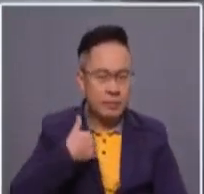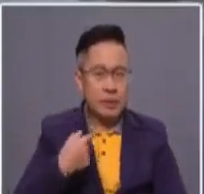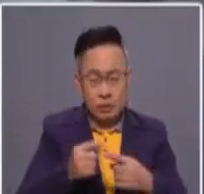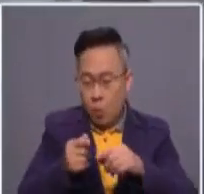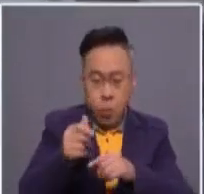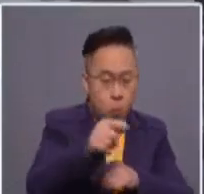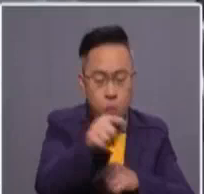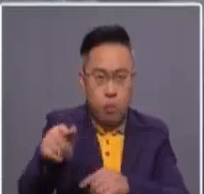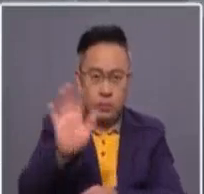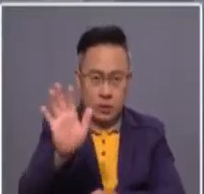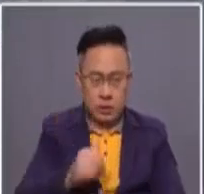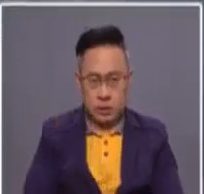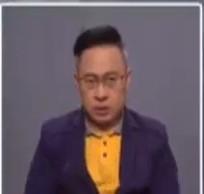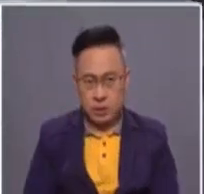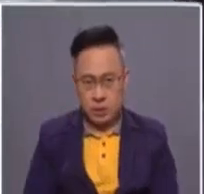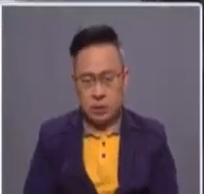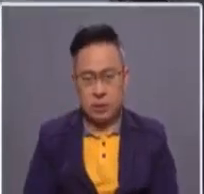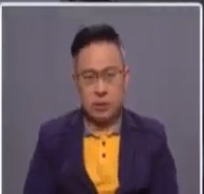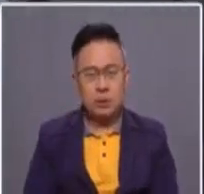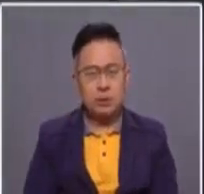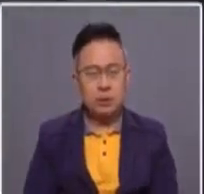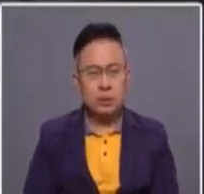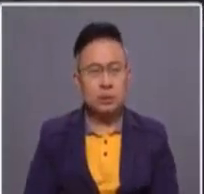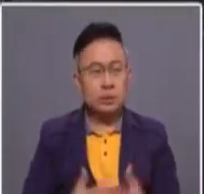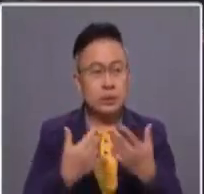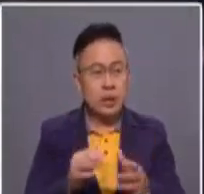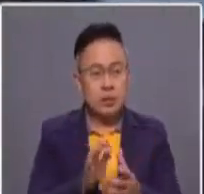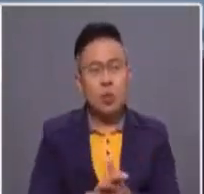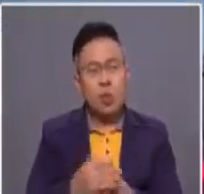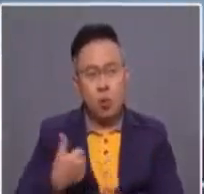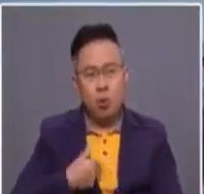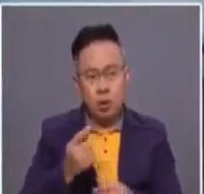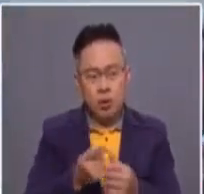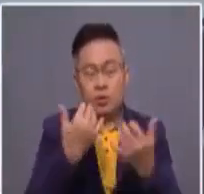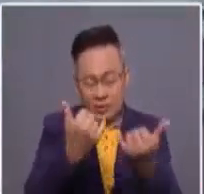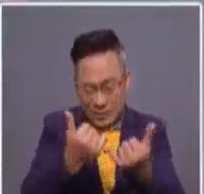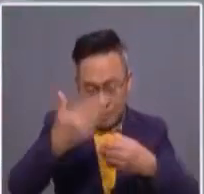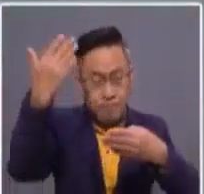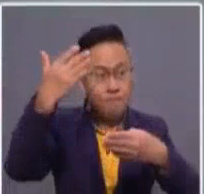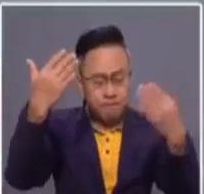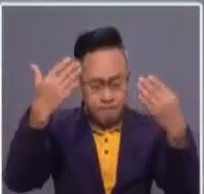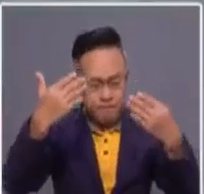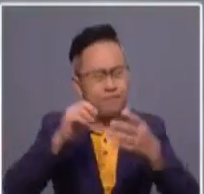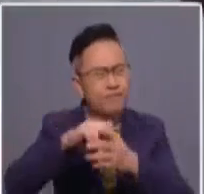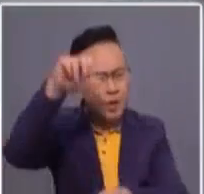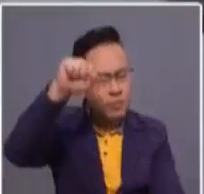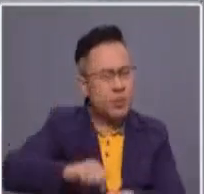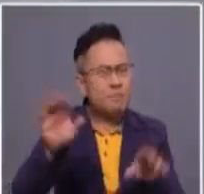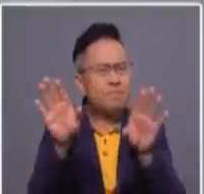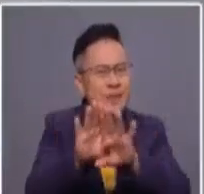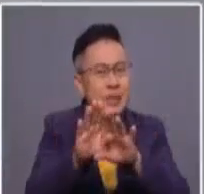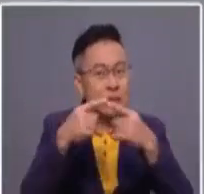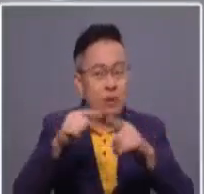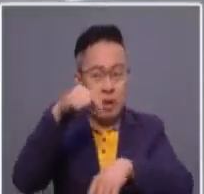จสอบจากเจ้าที่พบว่าแนวกระสุนปืนเฉียงออกจากร้านไปทางด้านทิศตะวันทิศเหนือเฉียงใต้หรือว่าตะวันออกตะวันต